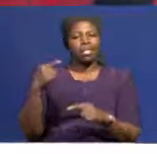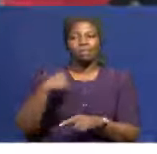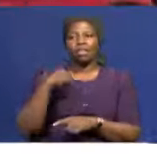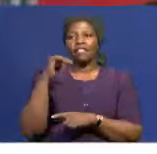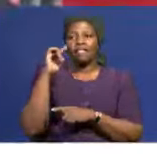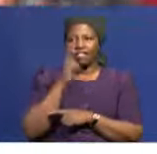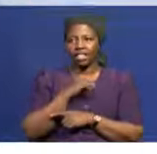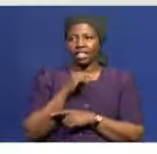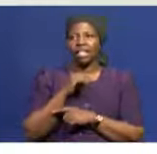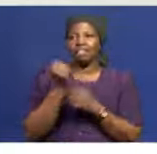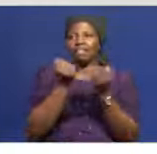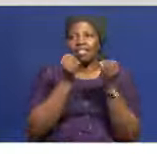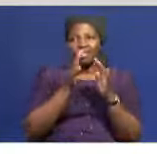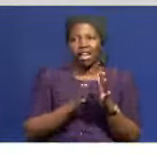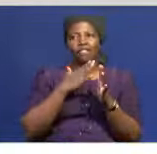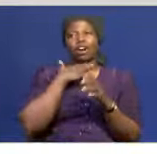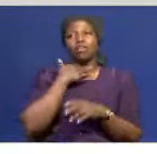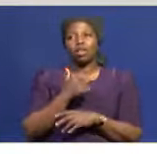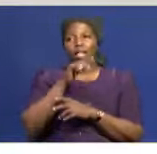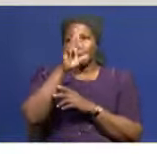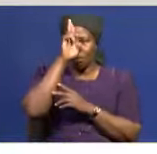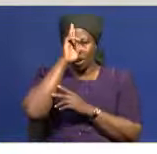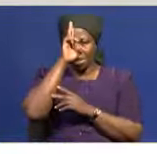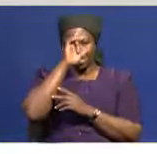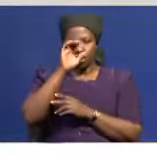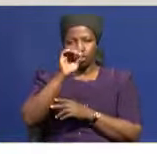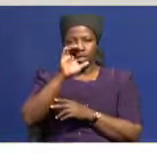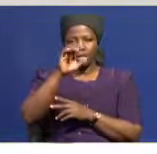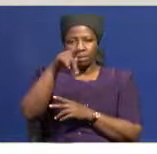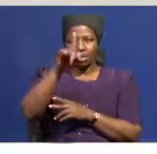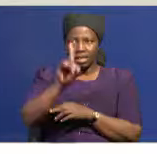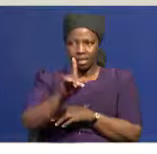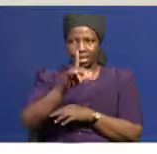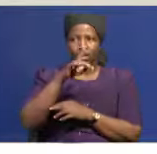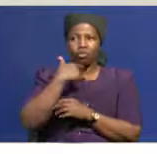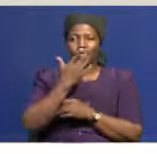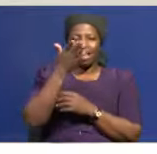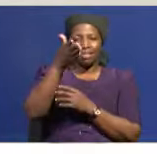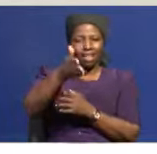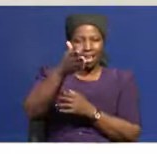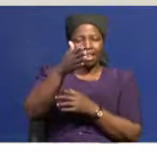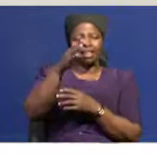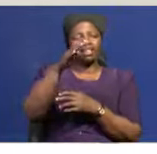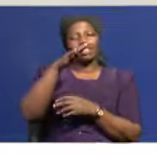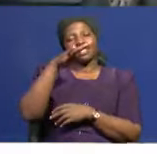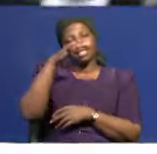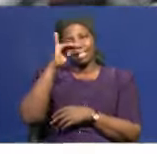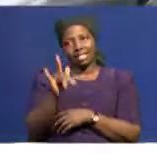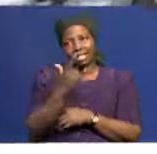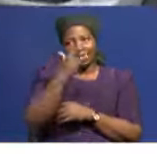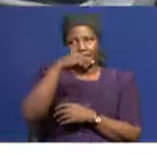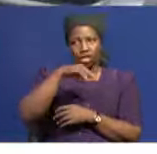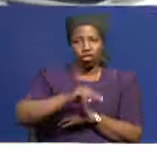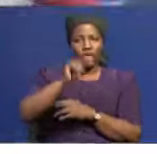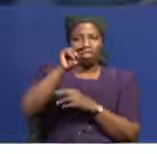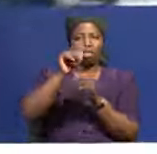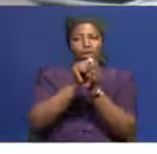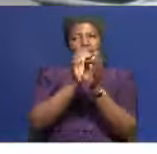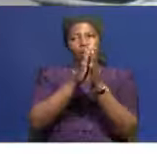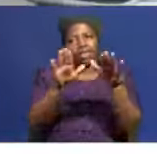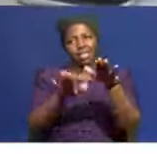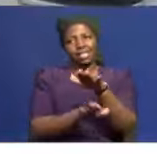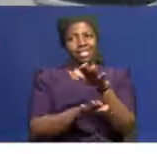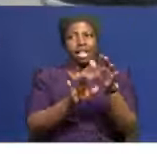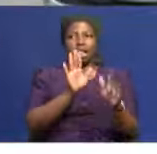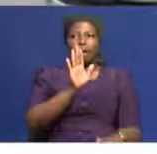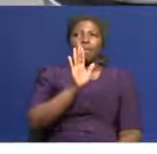hao sasa wanataka afisa msimamizi wa kituo cha polisi cha Eastleigh North na msaidizi wake kuhamishwa. Madereva